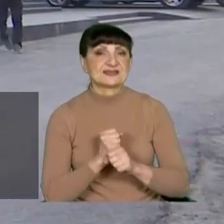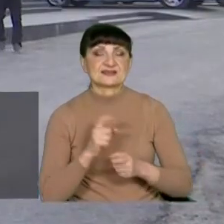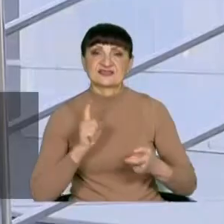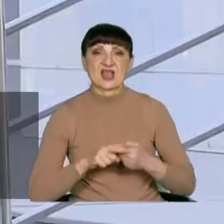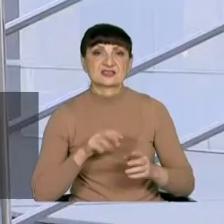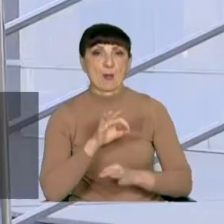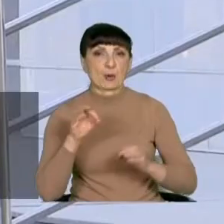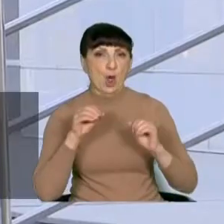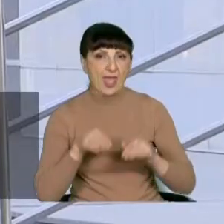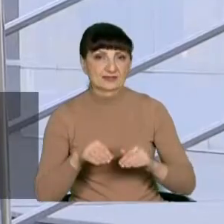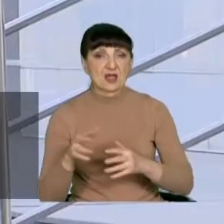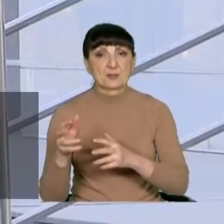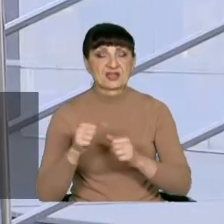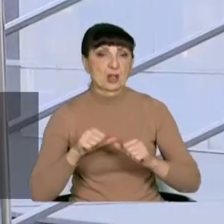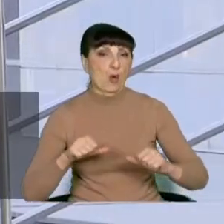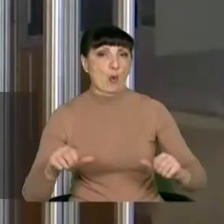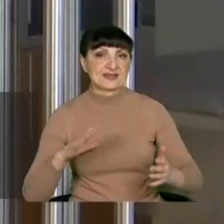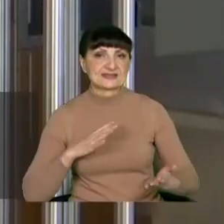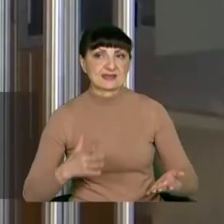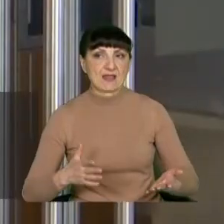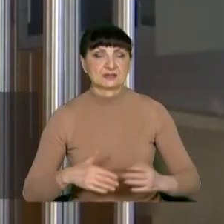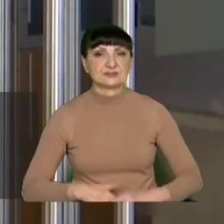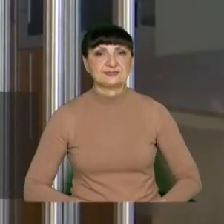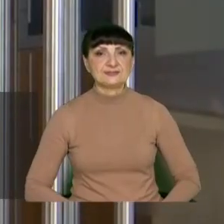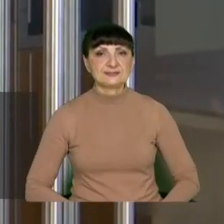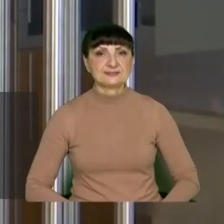проекту, который приняла комиссия.